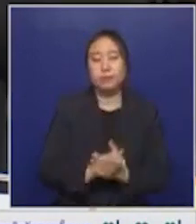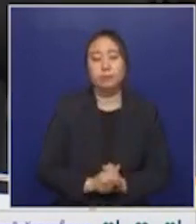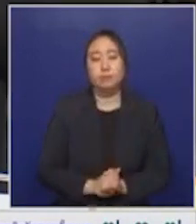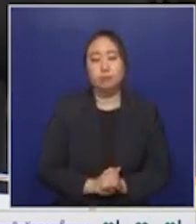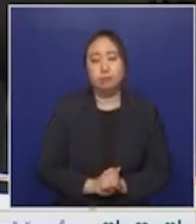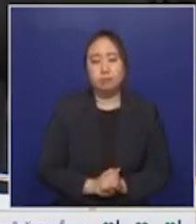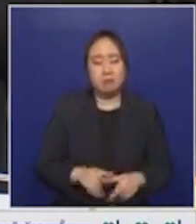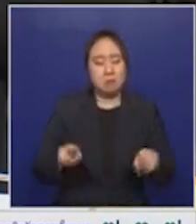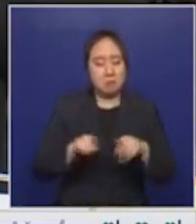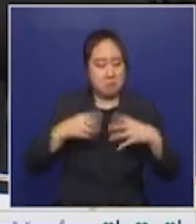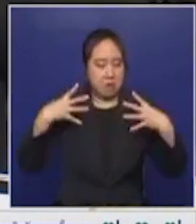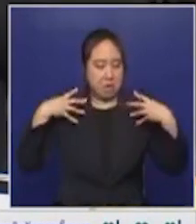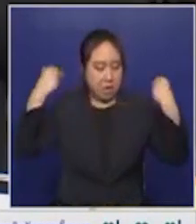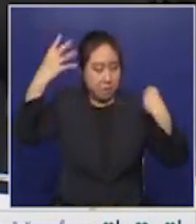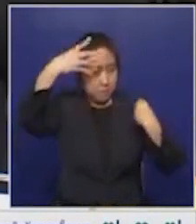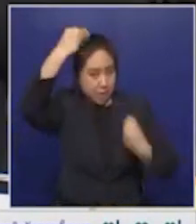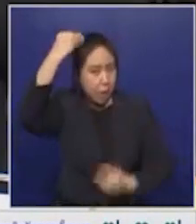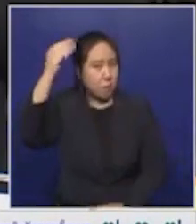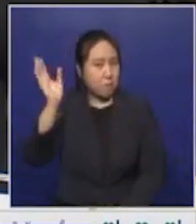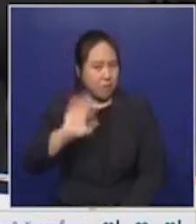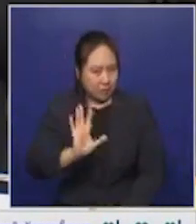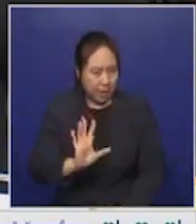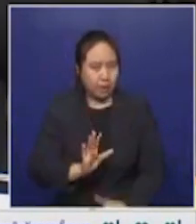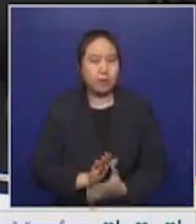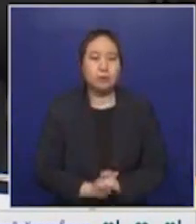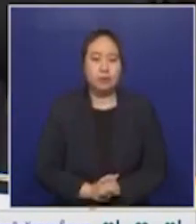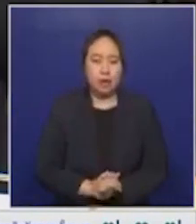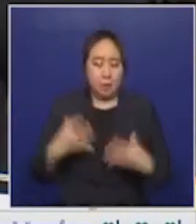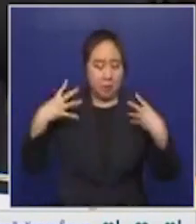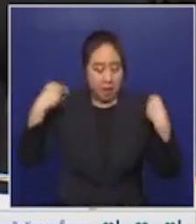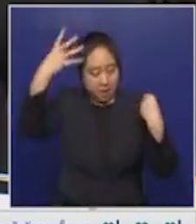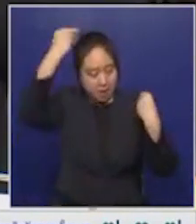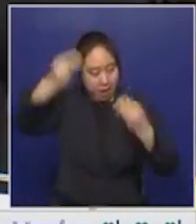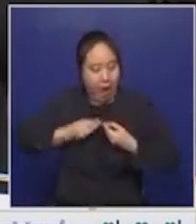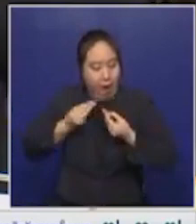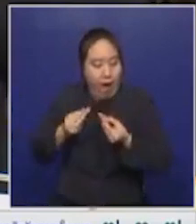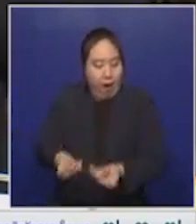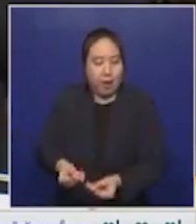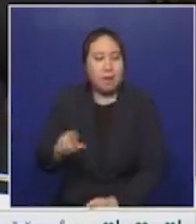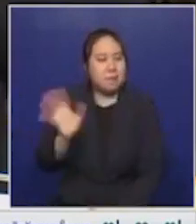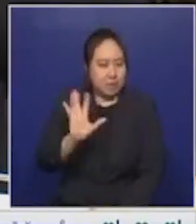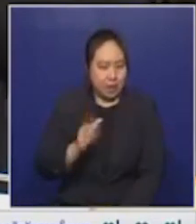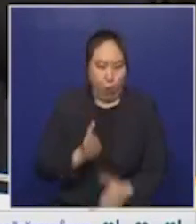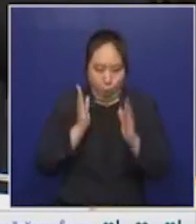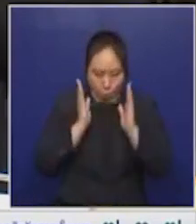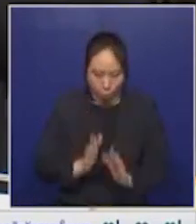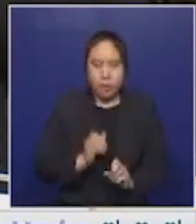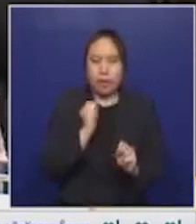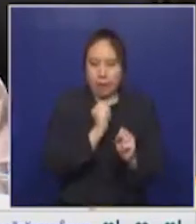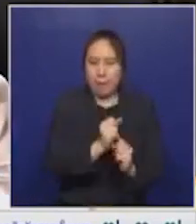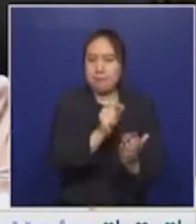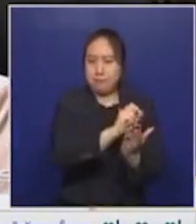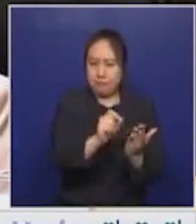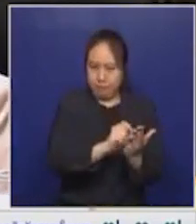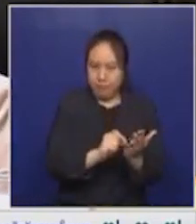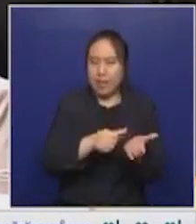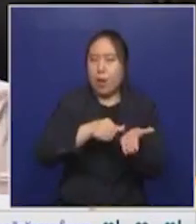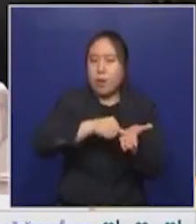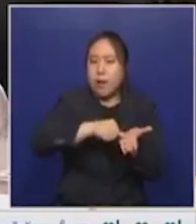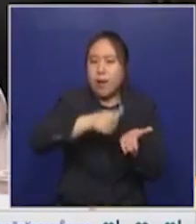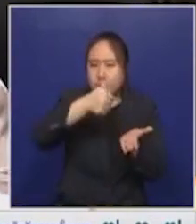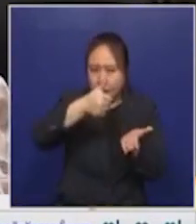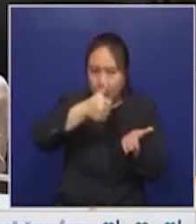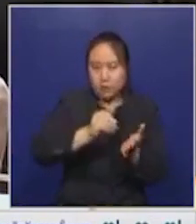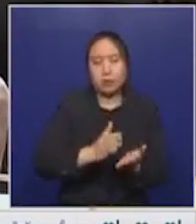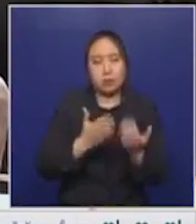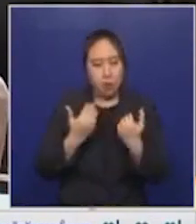เทพเจ้าหรือเทวดาองค์ใดประทานให้มาแต่มนุษย์ล่างขึ้นและสามารถแก้ไขได้ดังนั้นบทบัญญัติ